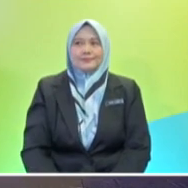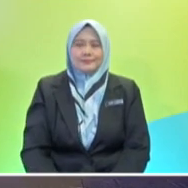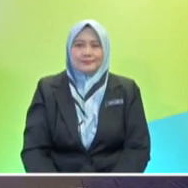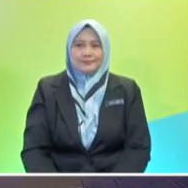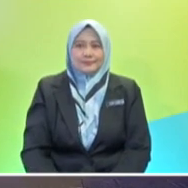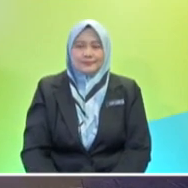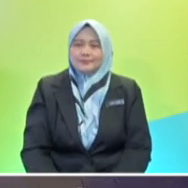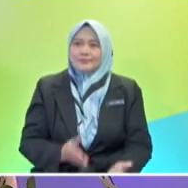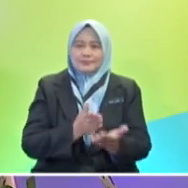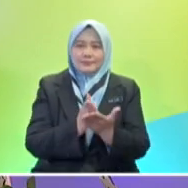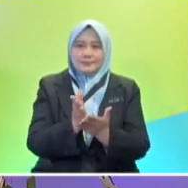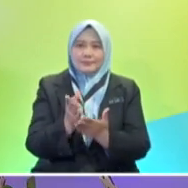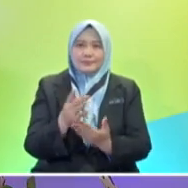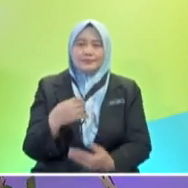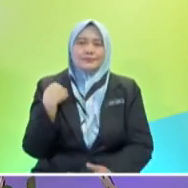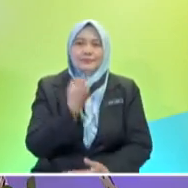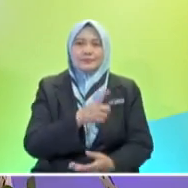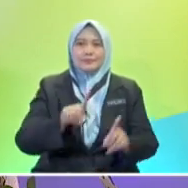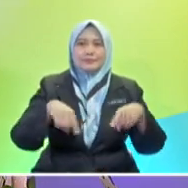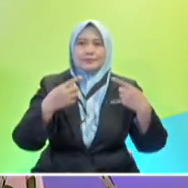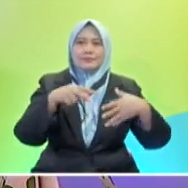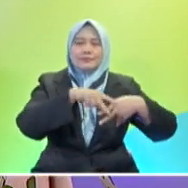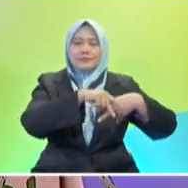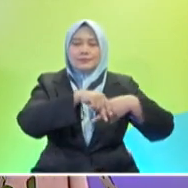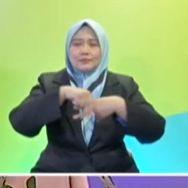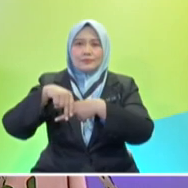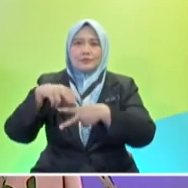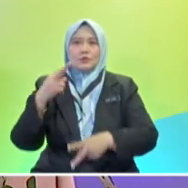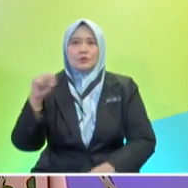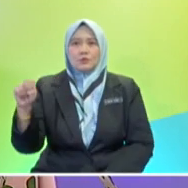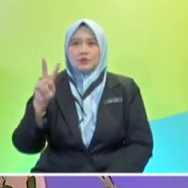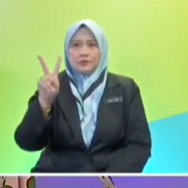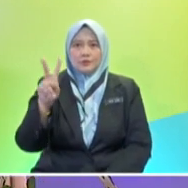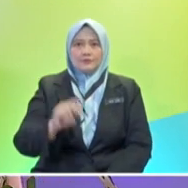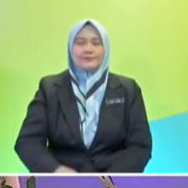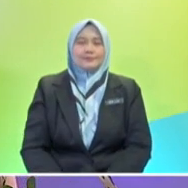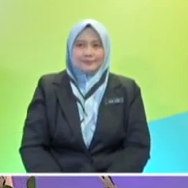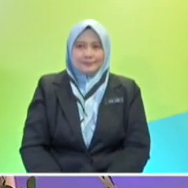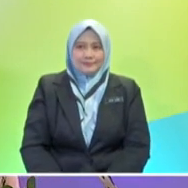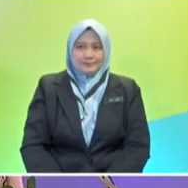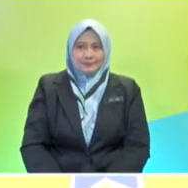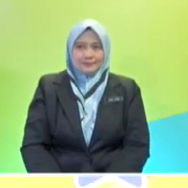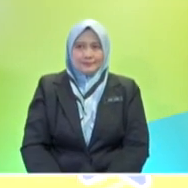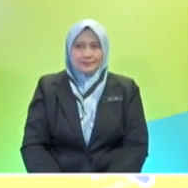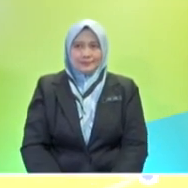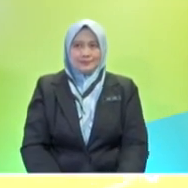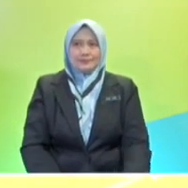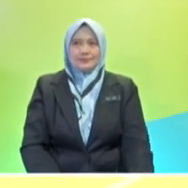Seterusnya, kita pergi pada panduan yang kedua. Baik, siapa nak baca? Sila angkat tangan. Siapa nak cuba?